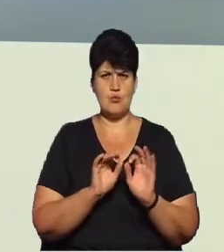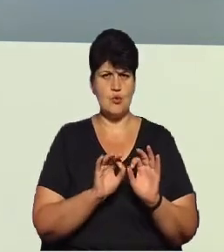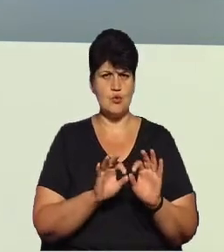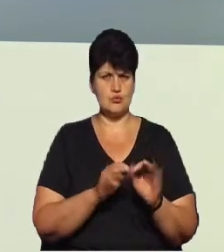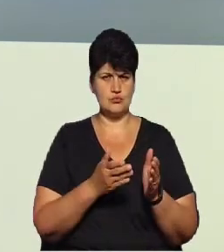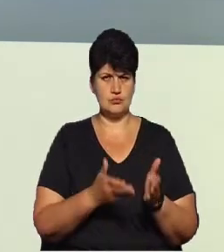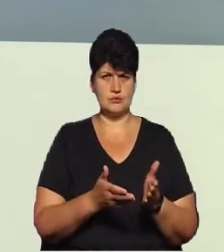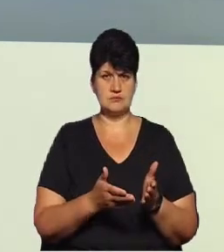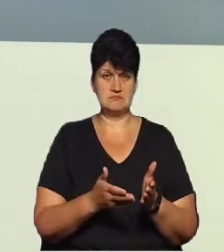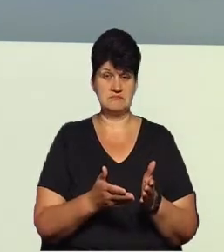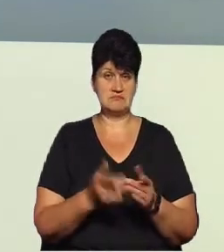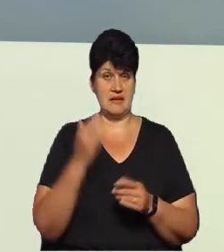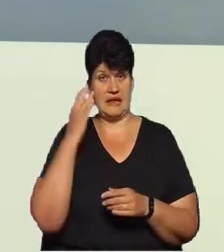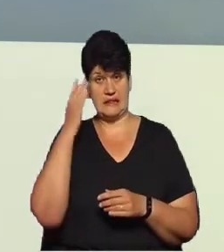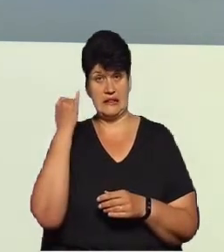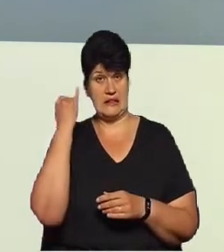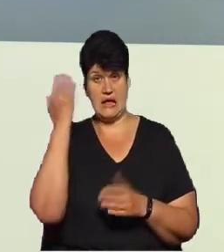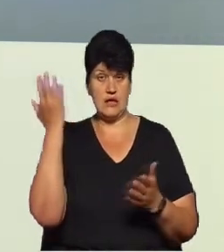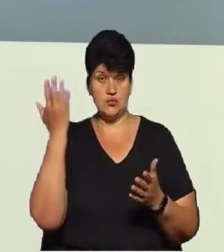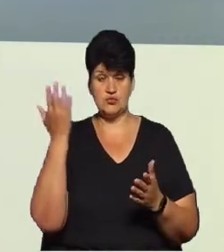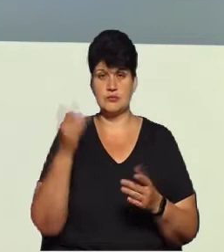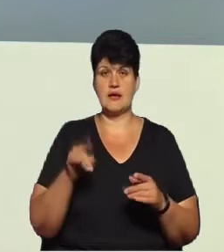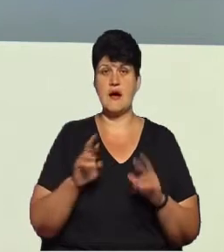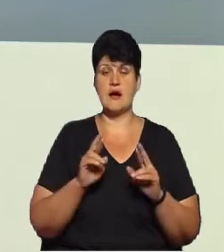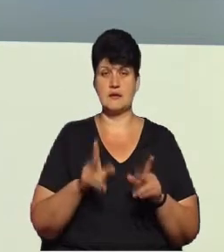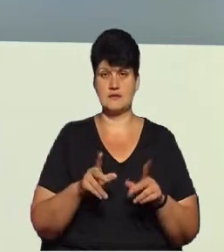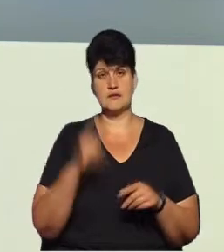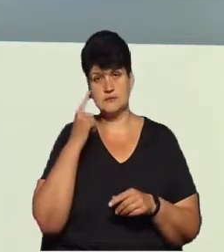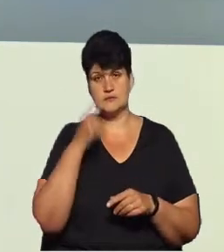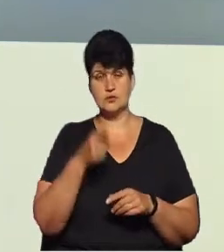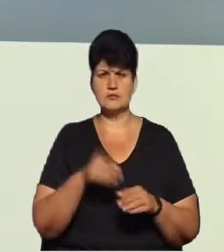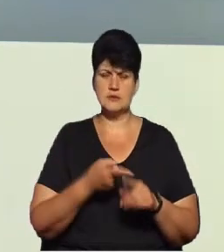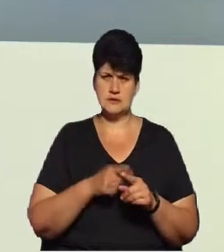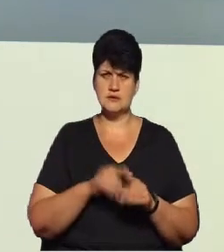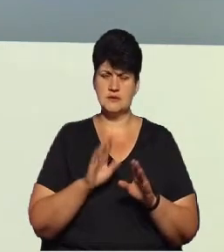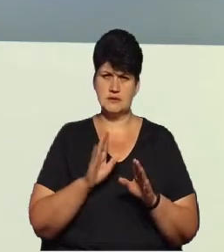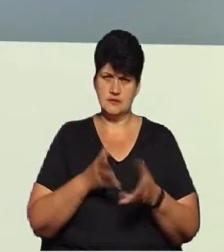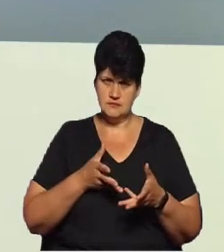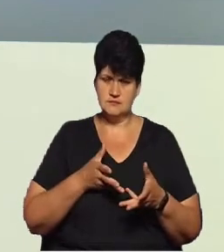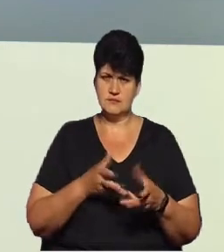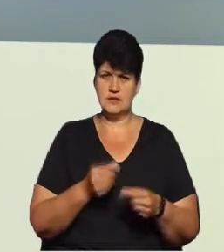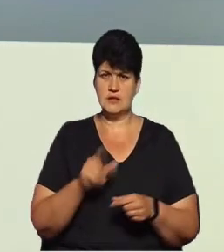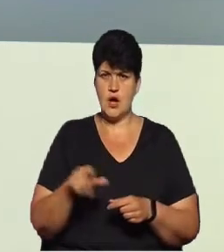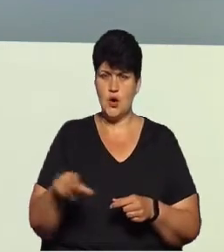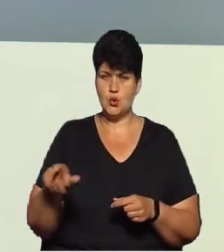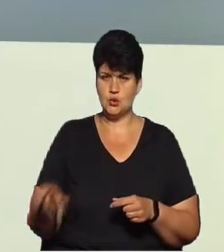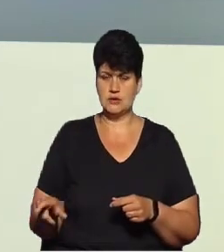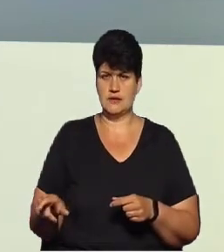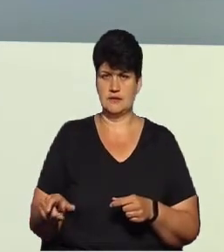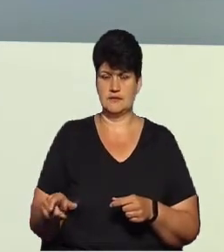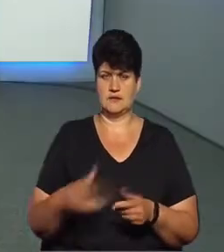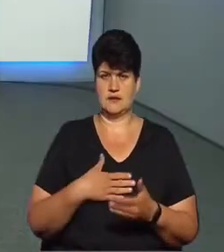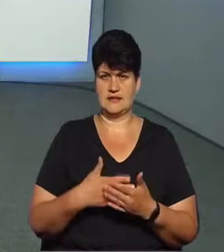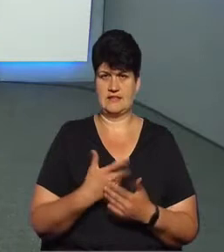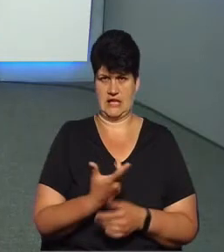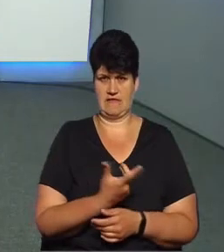рішення Віктора Ляшка, як ви гадаєте, чи це спрацює, чи змотивує людей активніше вакцинуватися? Добре,